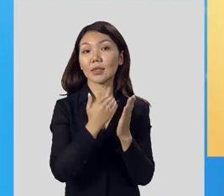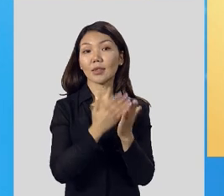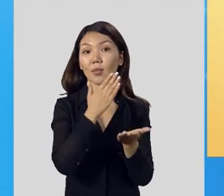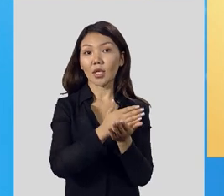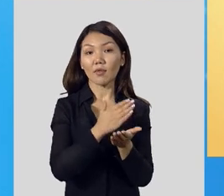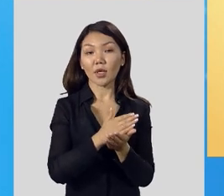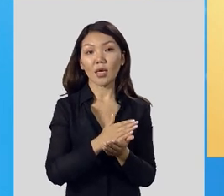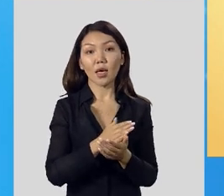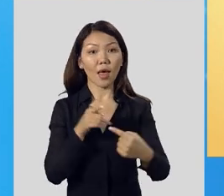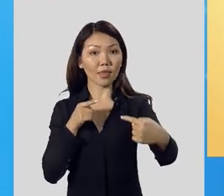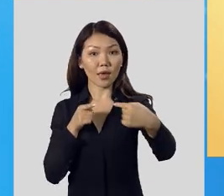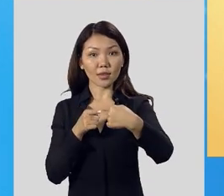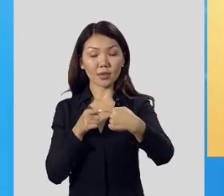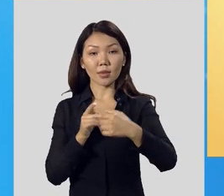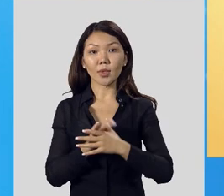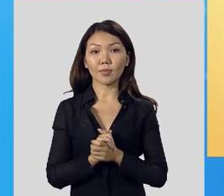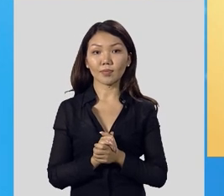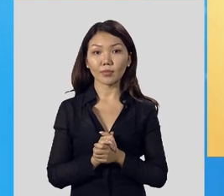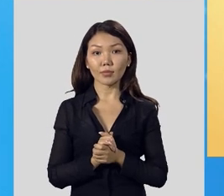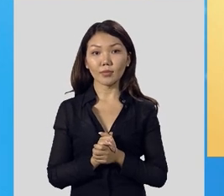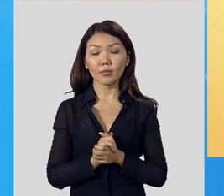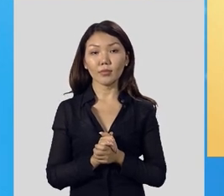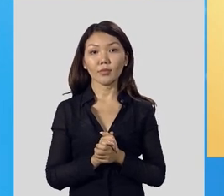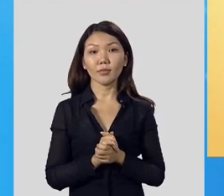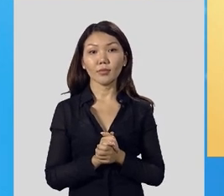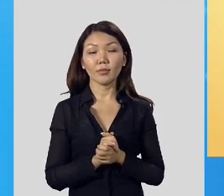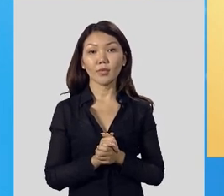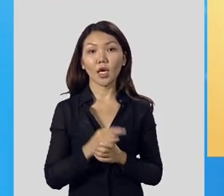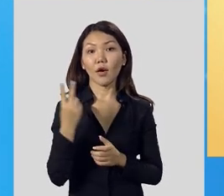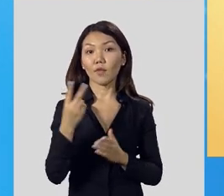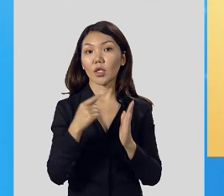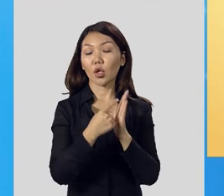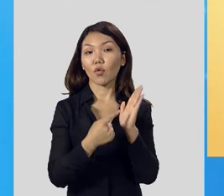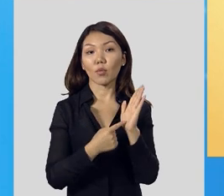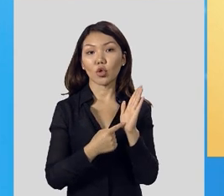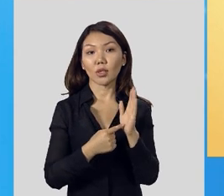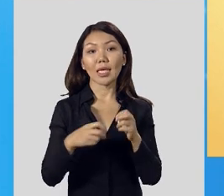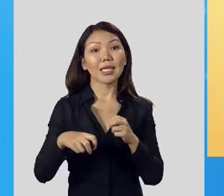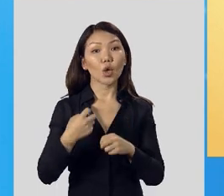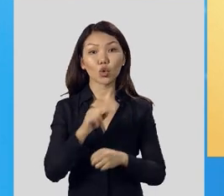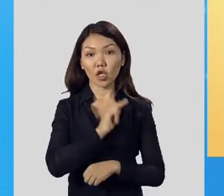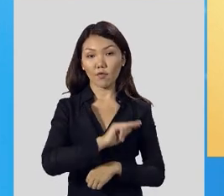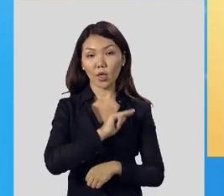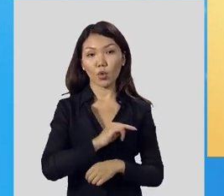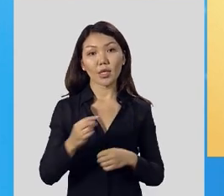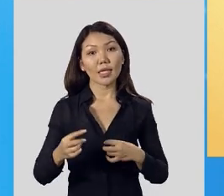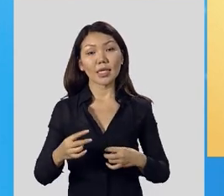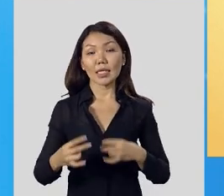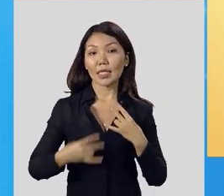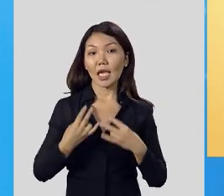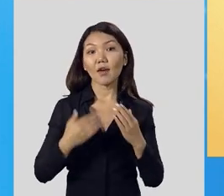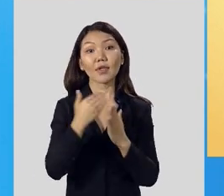являются антагонистами. Тезисы второго вопроса – нарушения в работе нервной